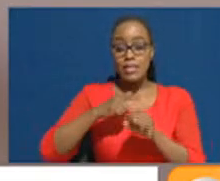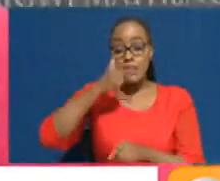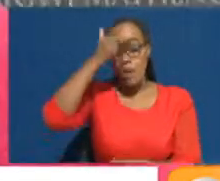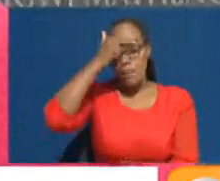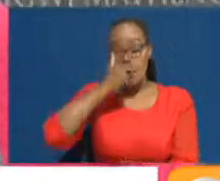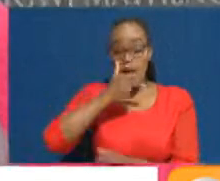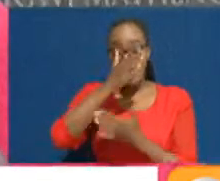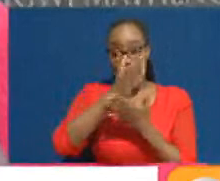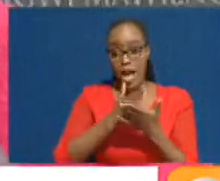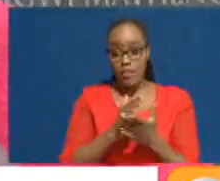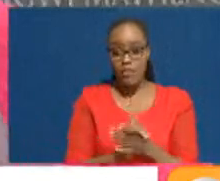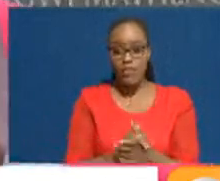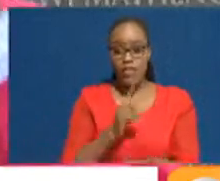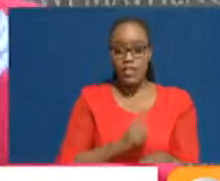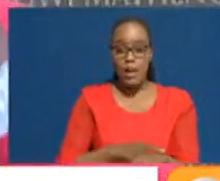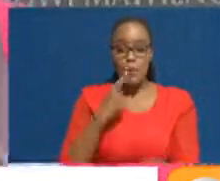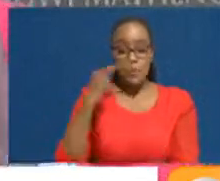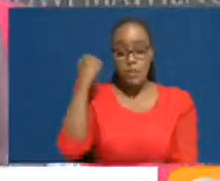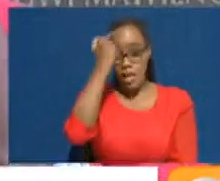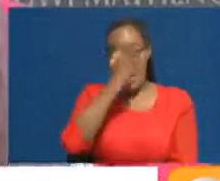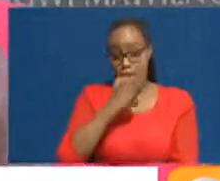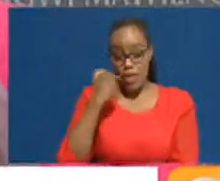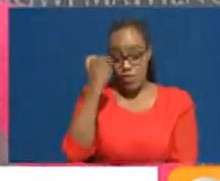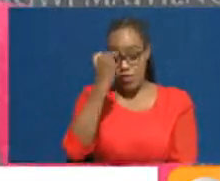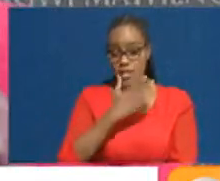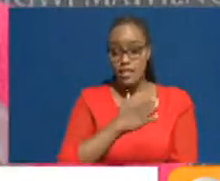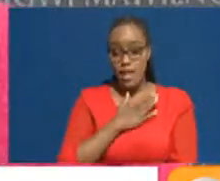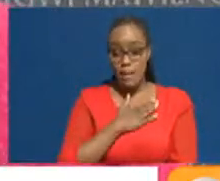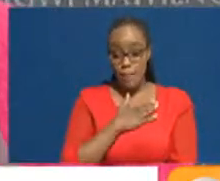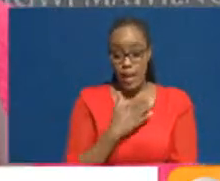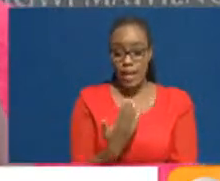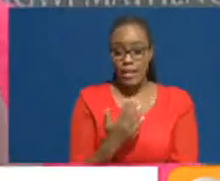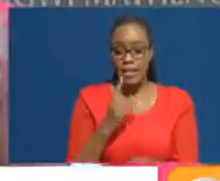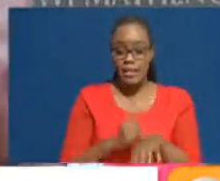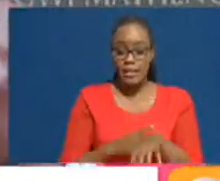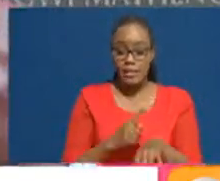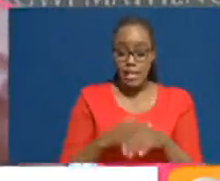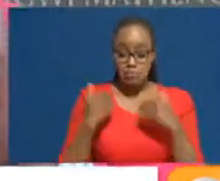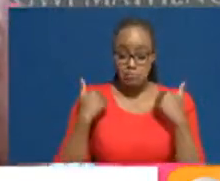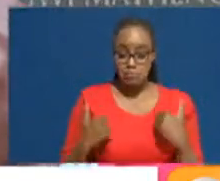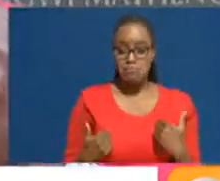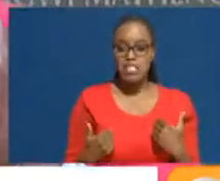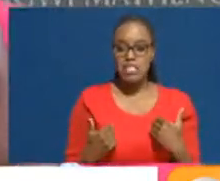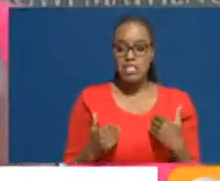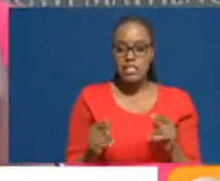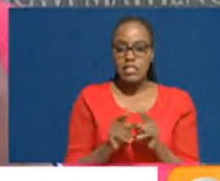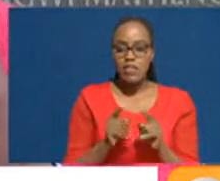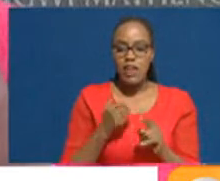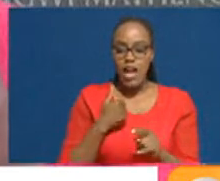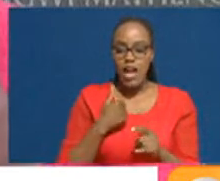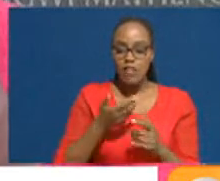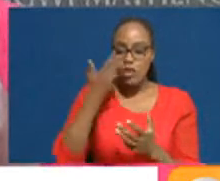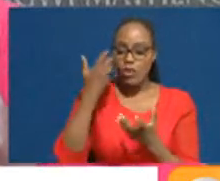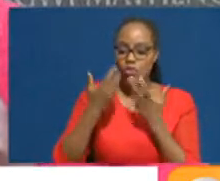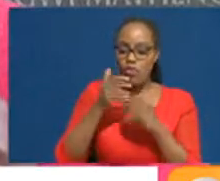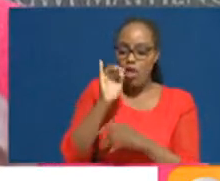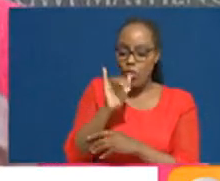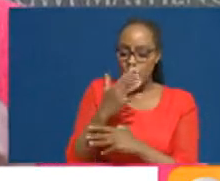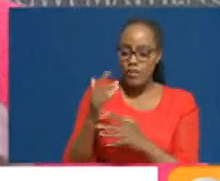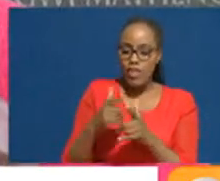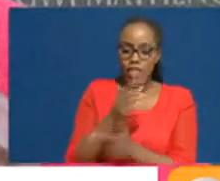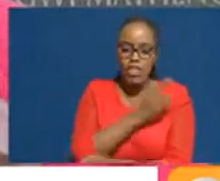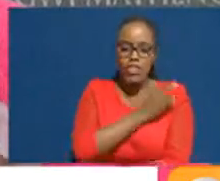blind. Ukiangalia huu uso wangu, ni venye wakati nilipo kuwa natolewa sile vyo,